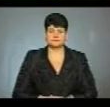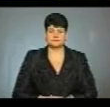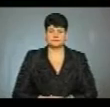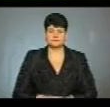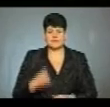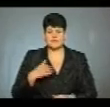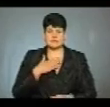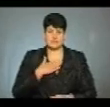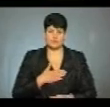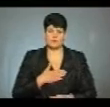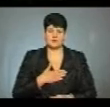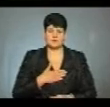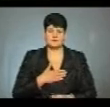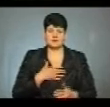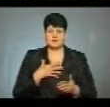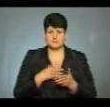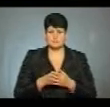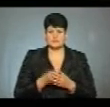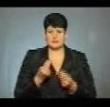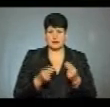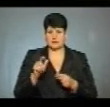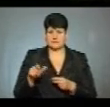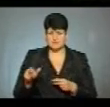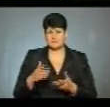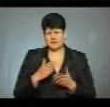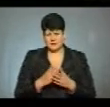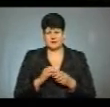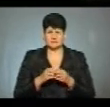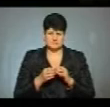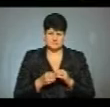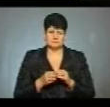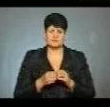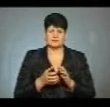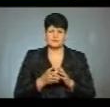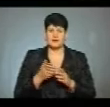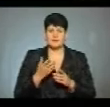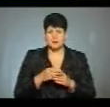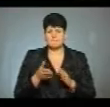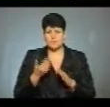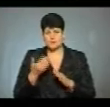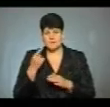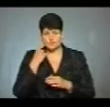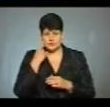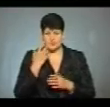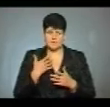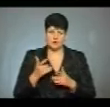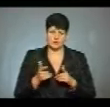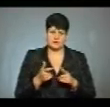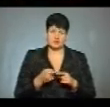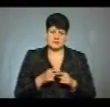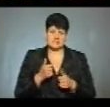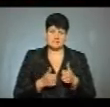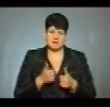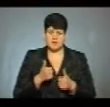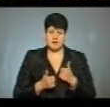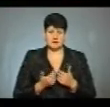Я задоволений двоє своїх гравців. Ну, є певні недоліки. Ми пропускаємо деякі очки, але ми готувалися до цих змагань.